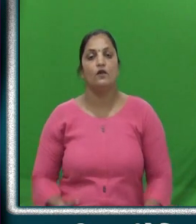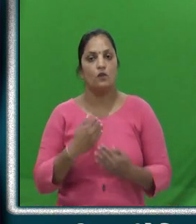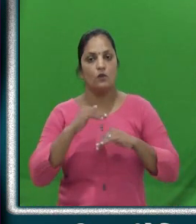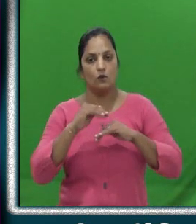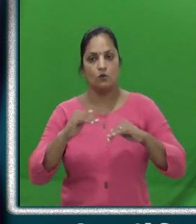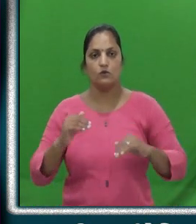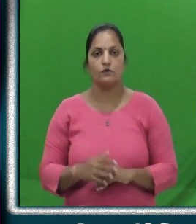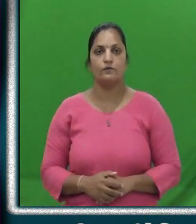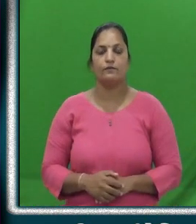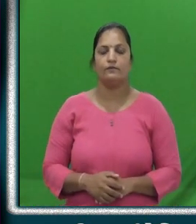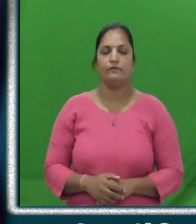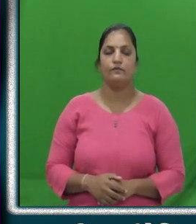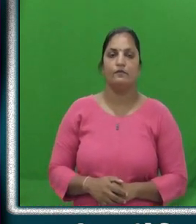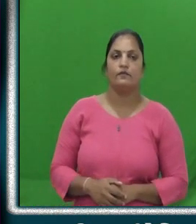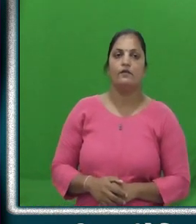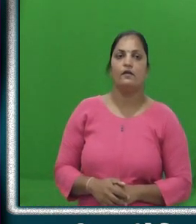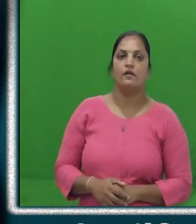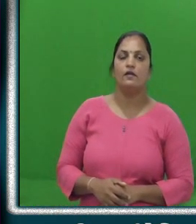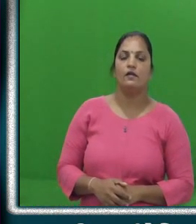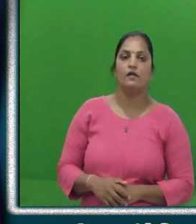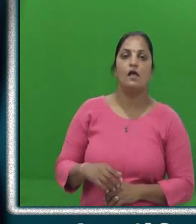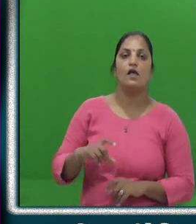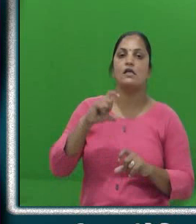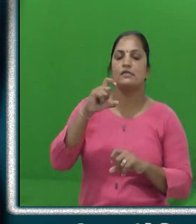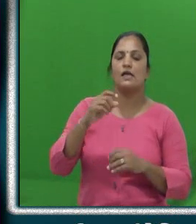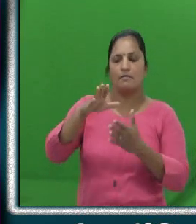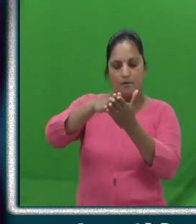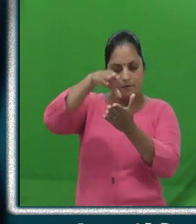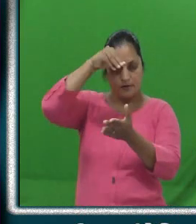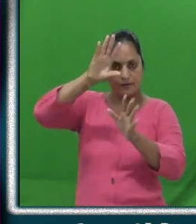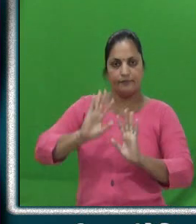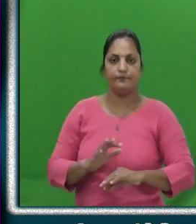ટીમના વિદ્યાર્થીઓ આઠમા ધોરણમાં ભણતા હતા